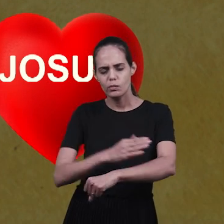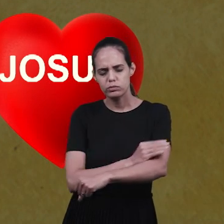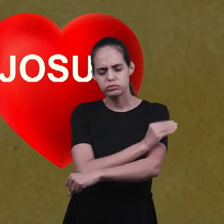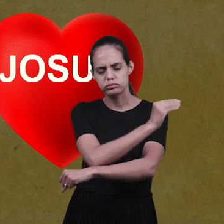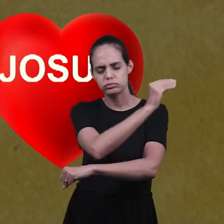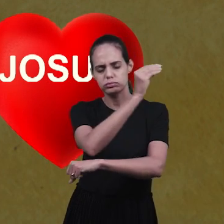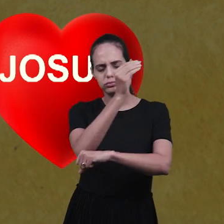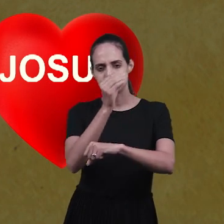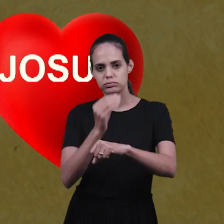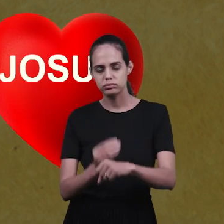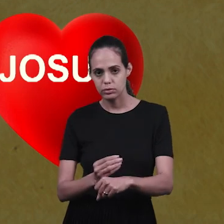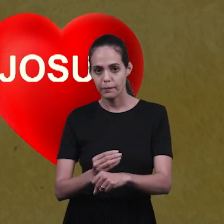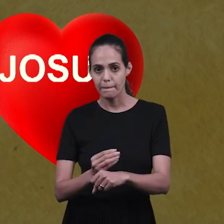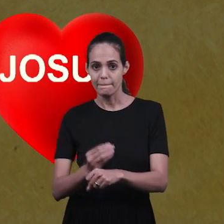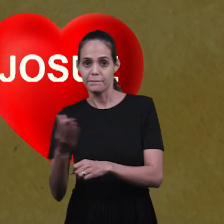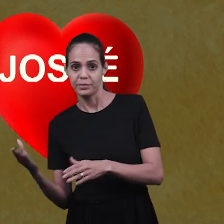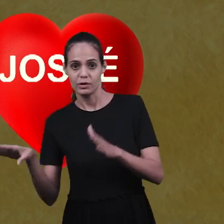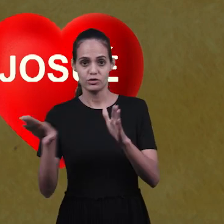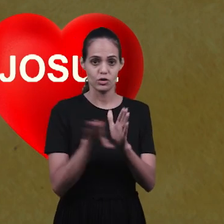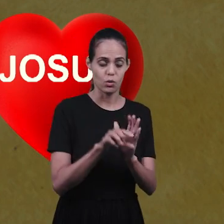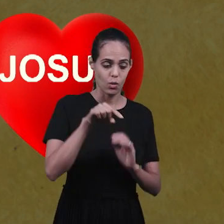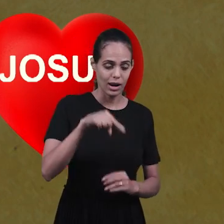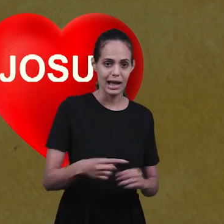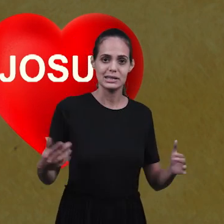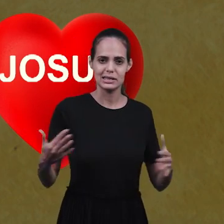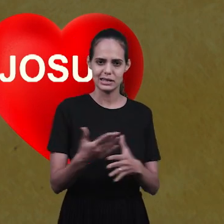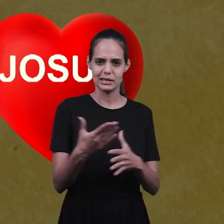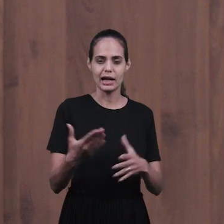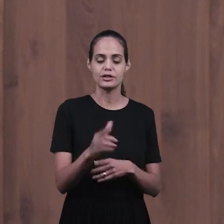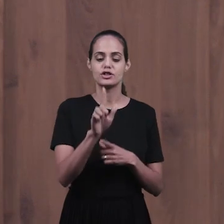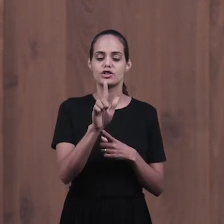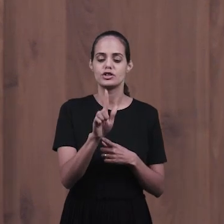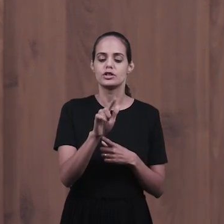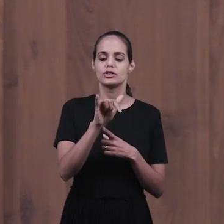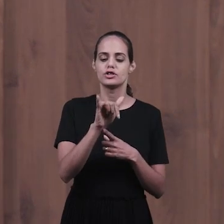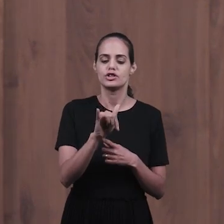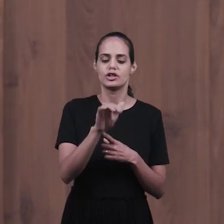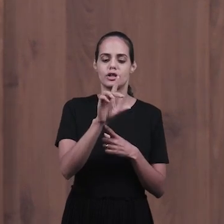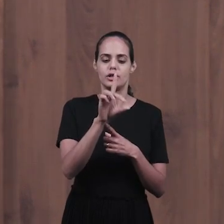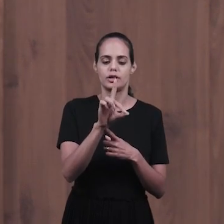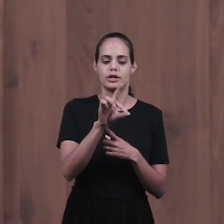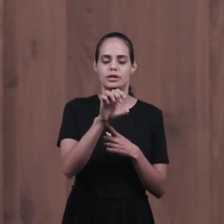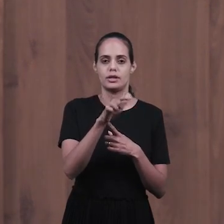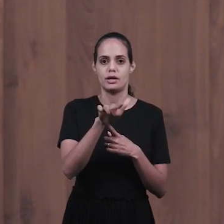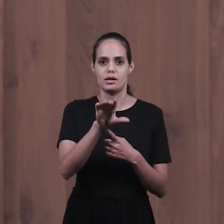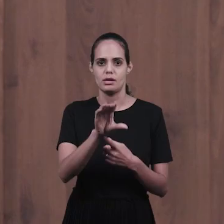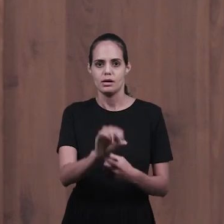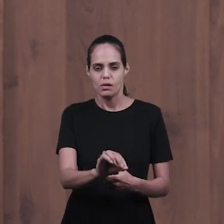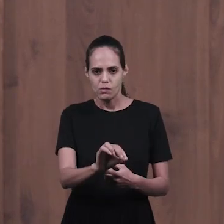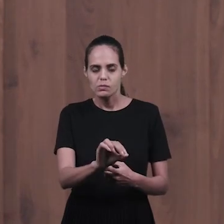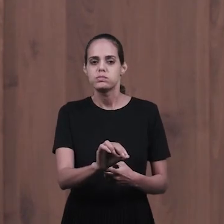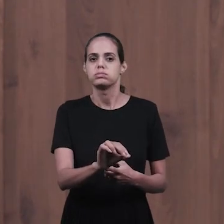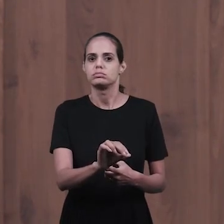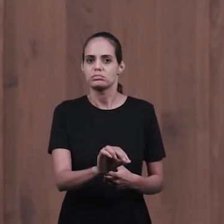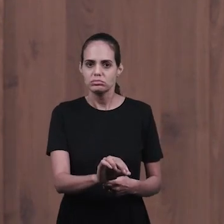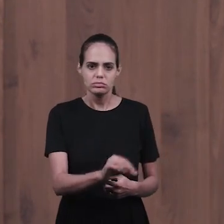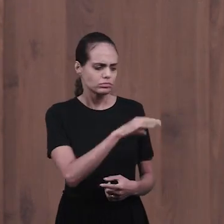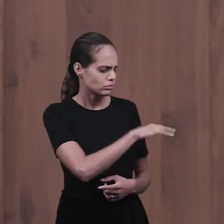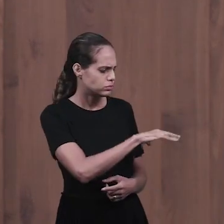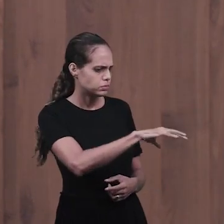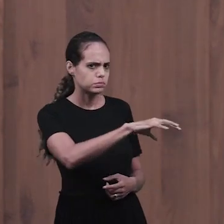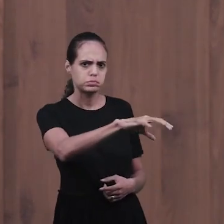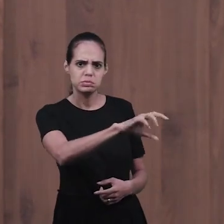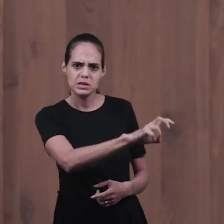Gibéon. Ils ont commencé une grande bataille avec les 5 royaumes qui s'étaient réunis. Ils